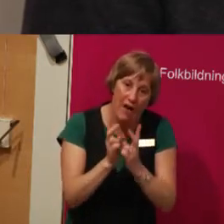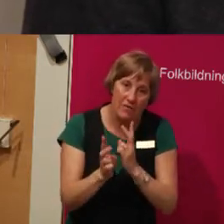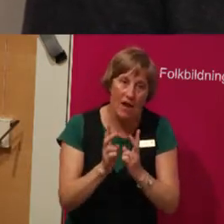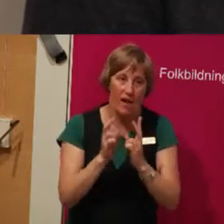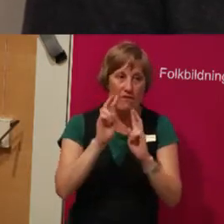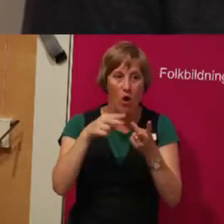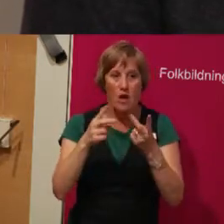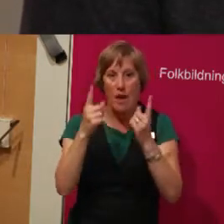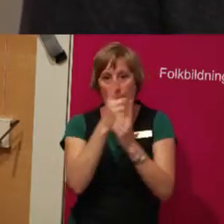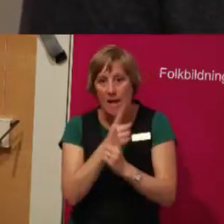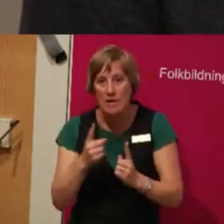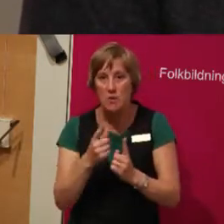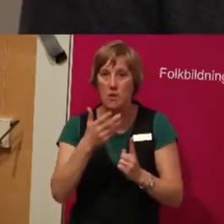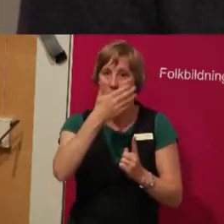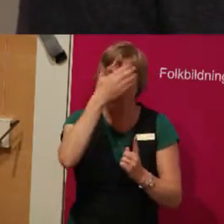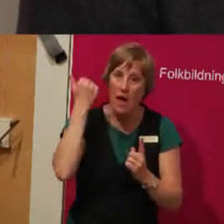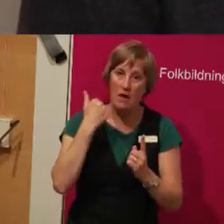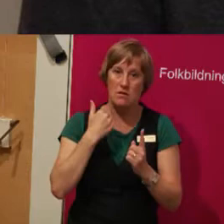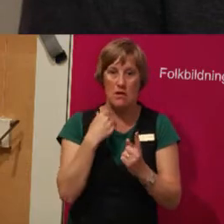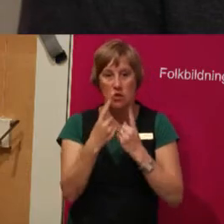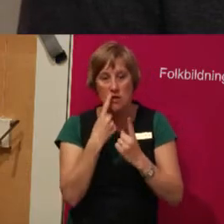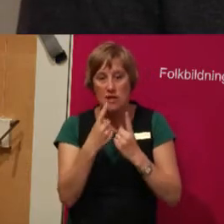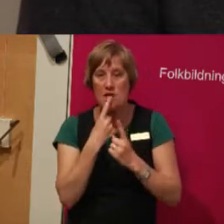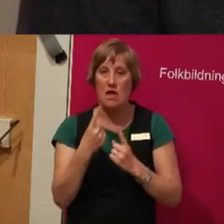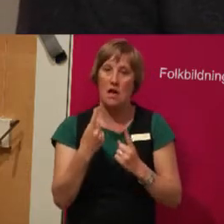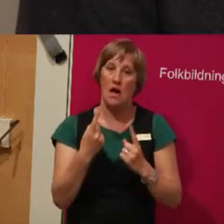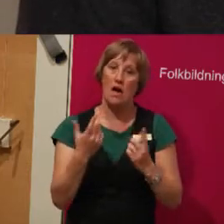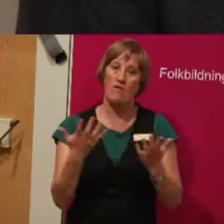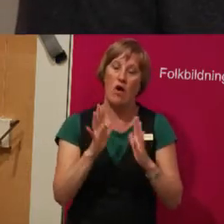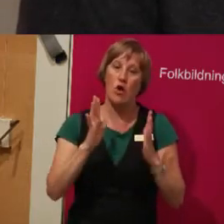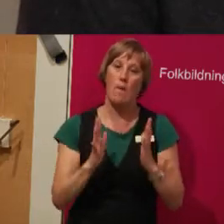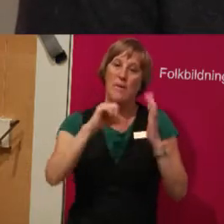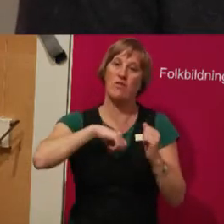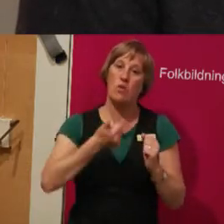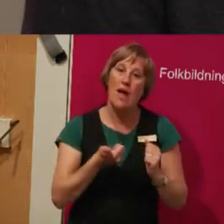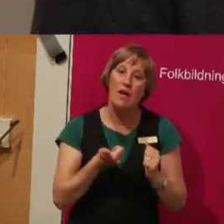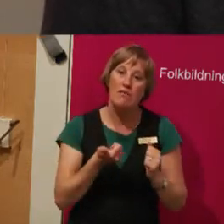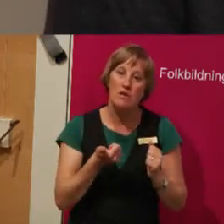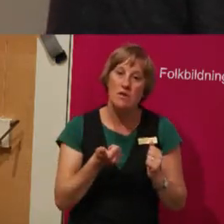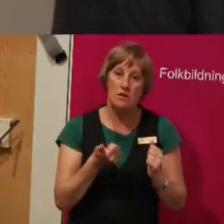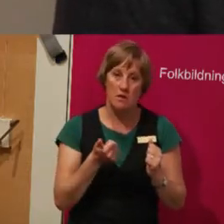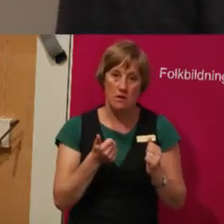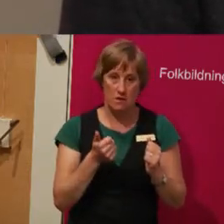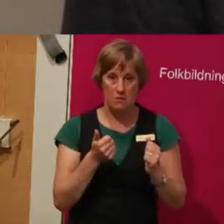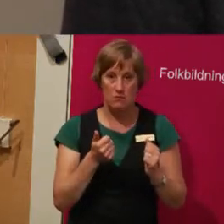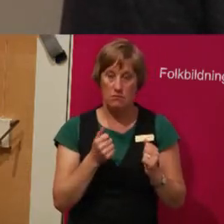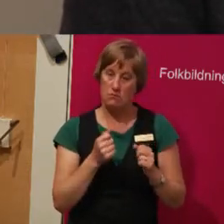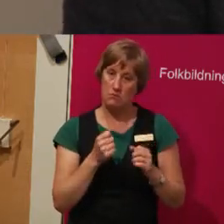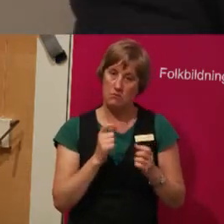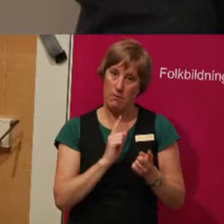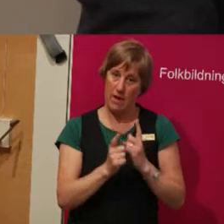på vilka vanliga deltagare kan prata om saker de har varit med om själva i en offentlighet är ju en stor möjlighet.